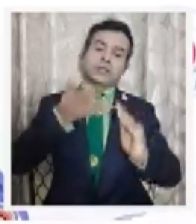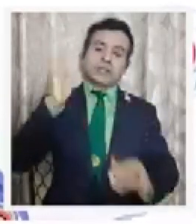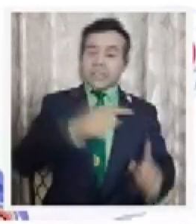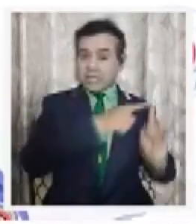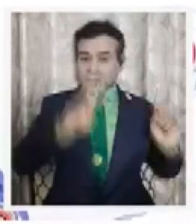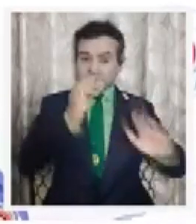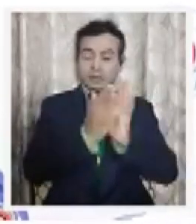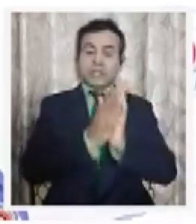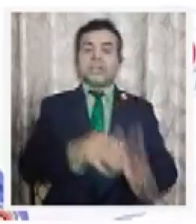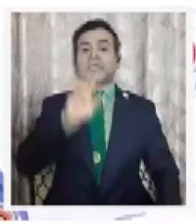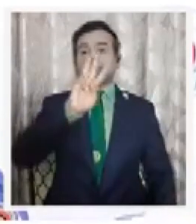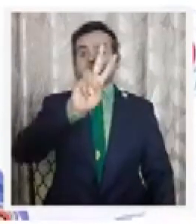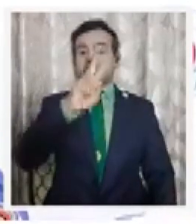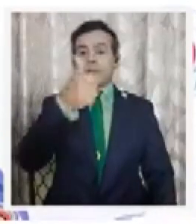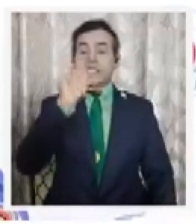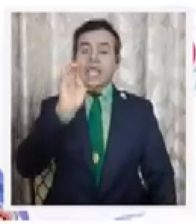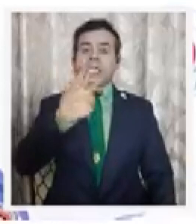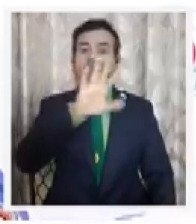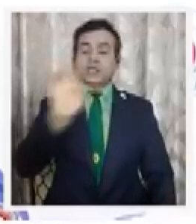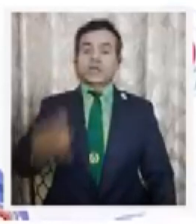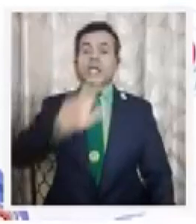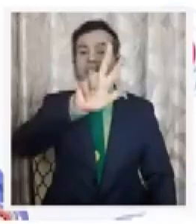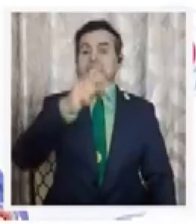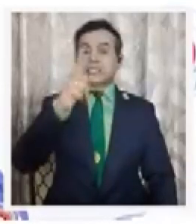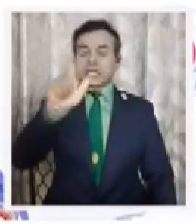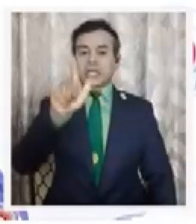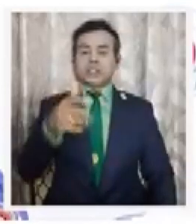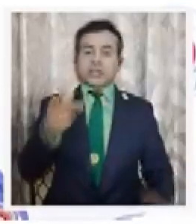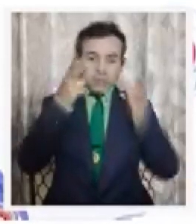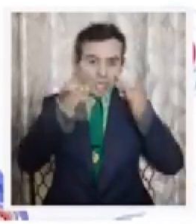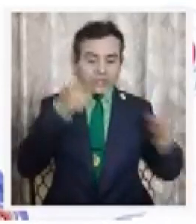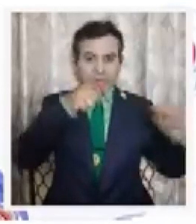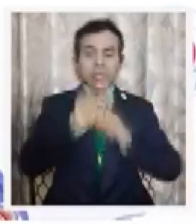বলছি 544 জন। এ পর্যন্ত সর্বমোট আইসোলেশনে গেছেন